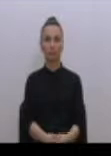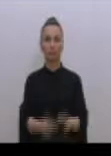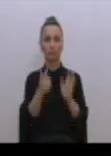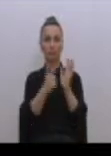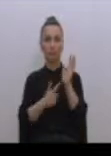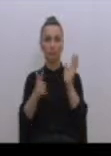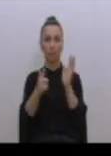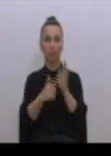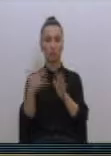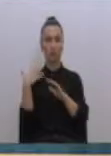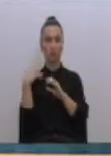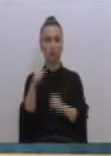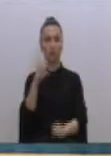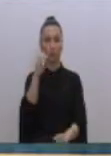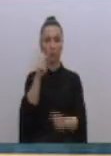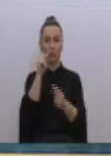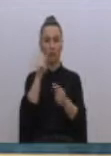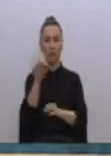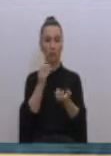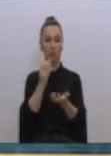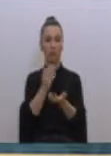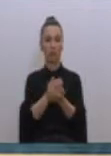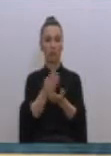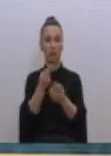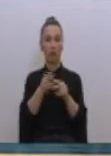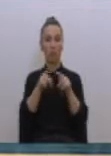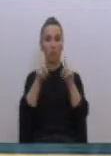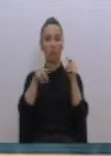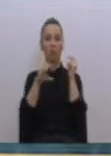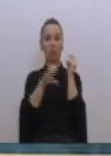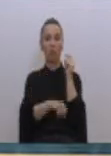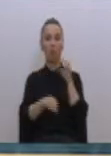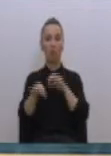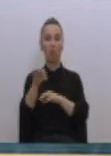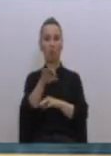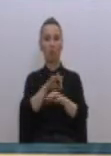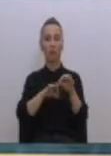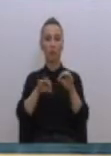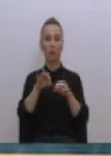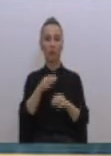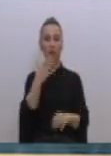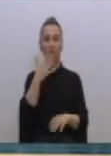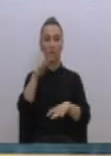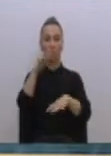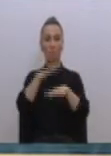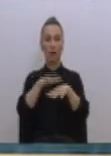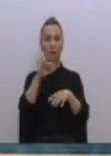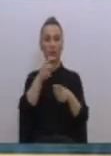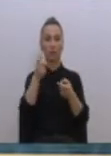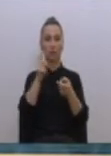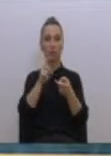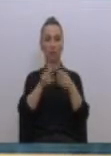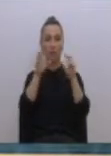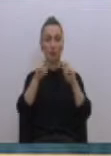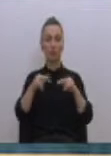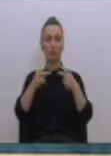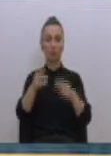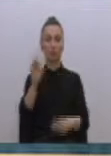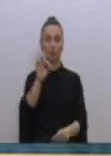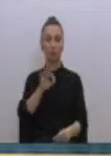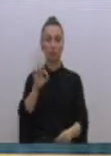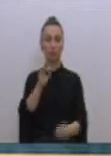Samozat Schlamet i-am ochrenul ulici na Audegi, proiectul Privilei Mosmet Mirabuli. Proiecti organului canonis proiecti eronul banki shesakheb organul canonshi tsulevishetan